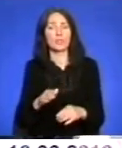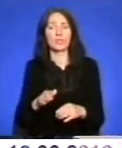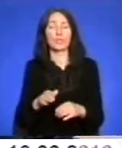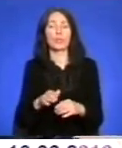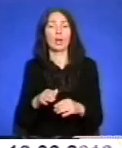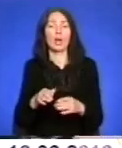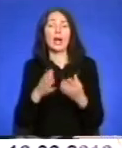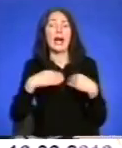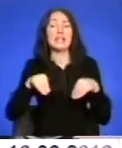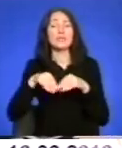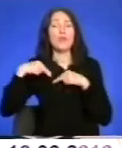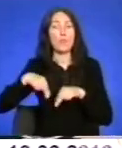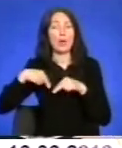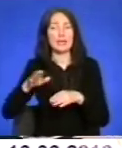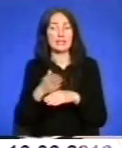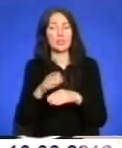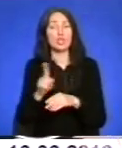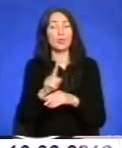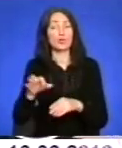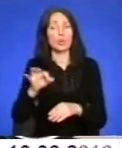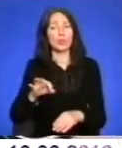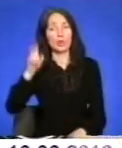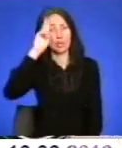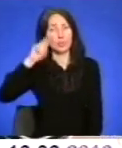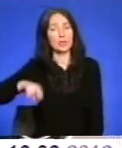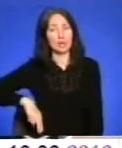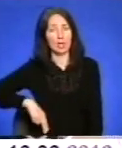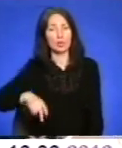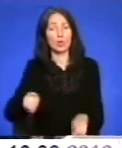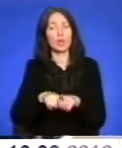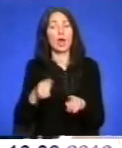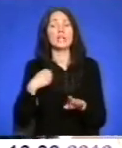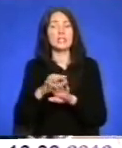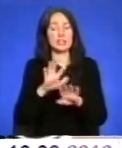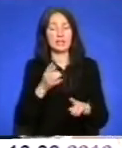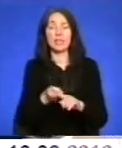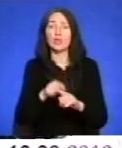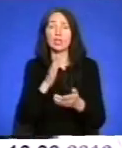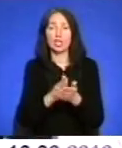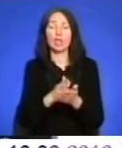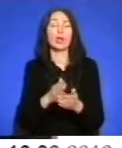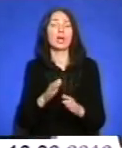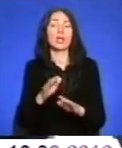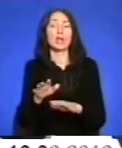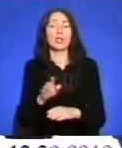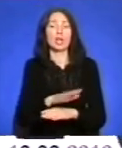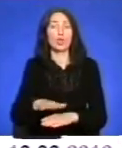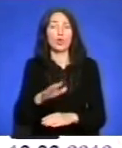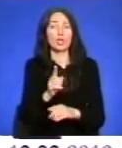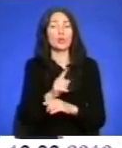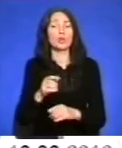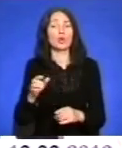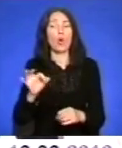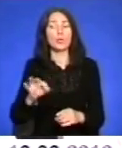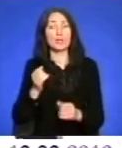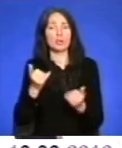державною адміністрацією та військовими частинами, які знаходяться на території Тернопільської області, ми працюємо сьогодні по виконанню указу президента